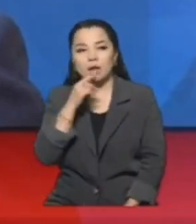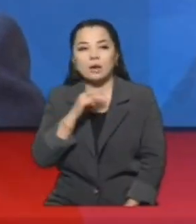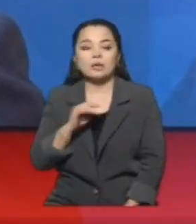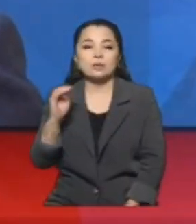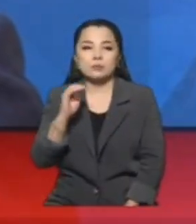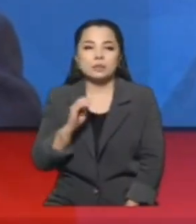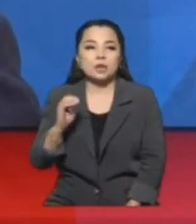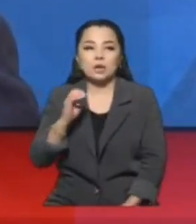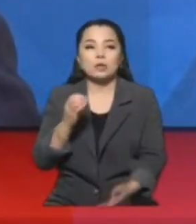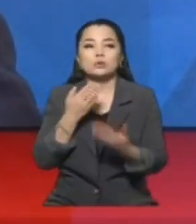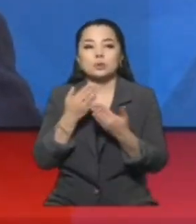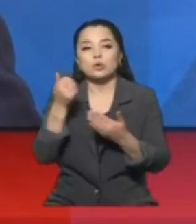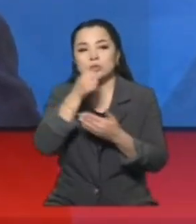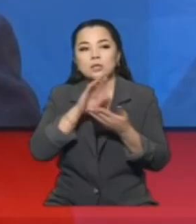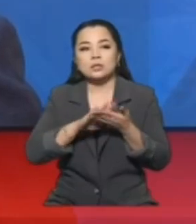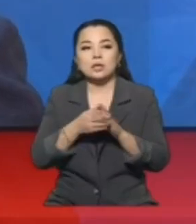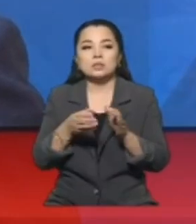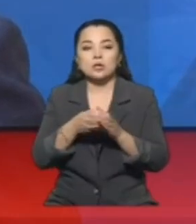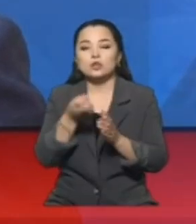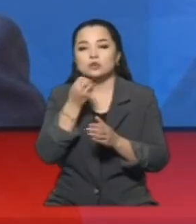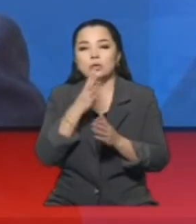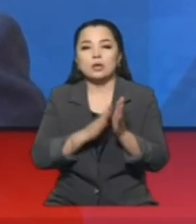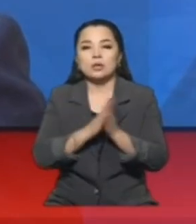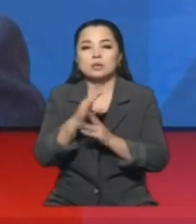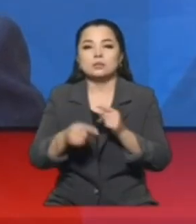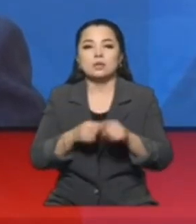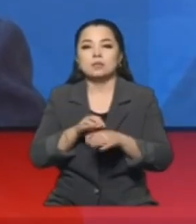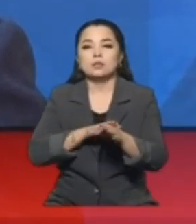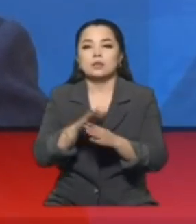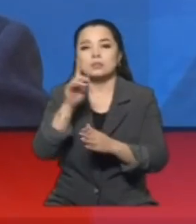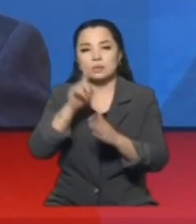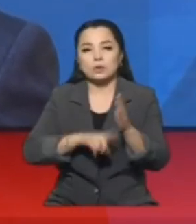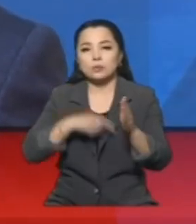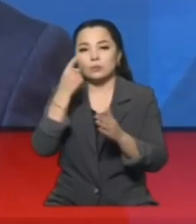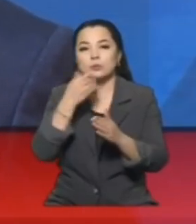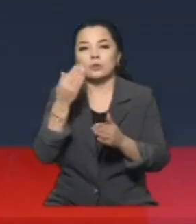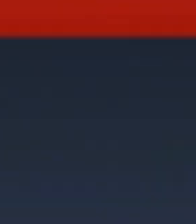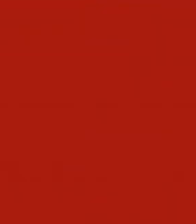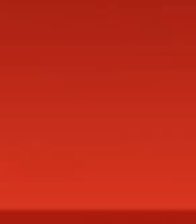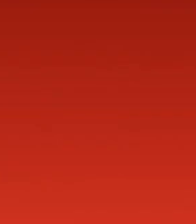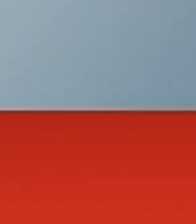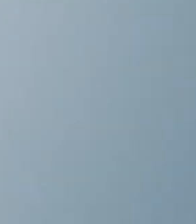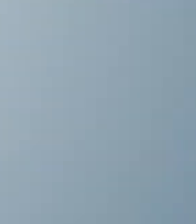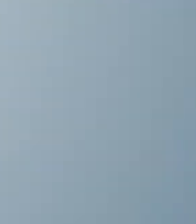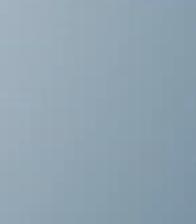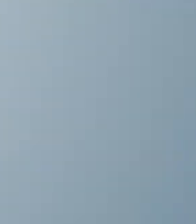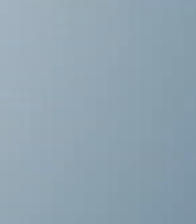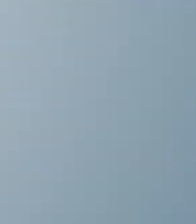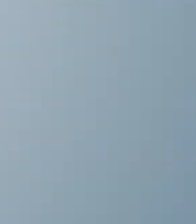әсіресе соңғы жылдары жақсы өсті деп сенімді түрде айта аламыз.